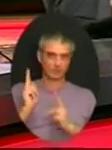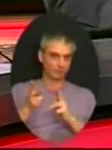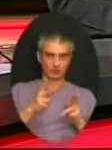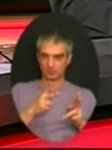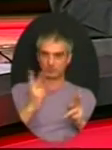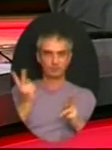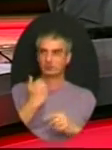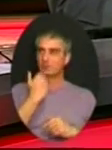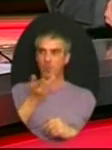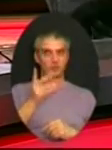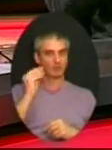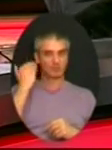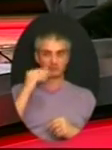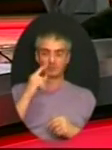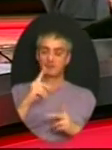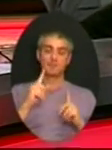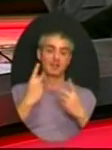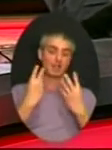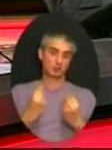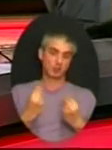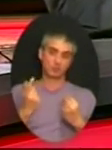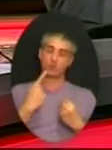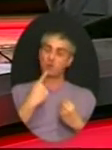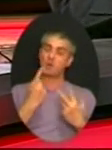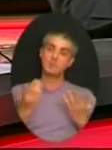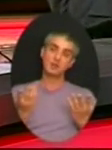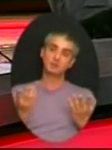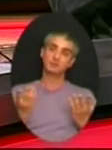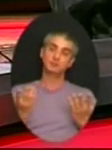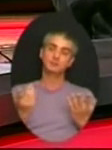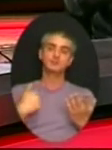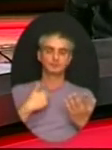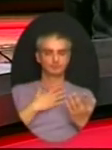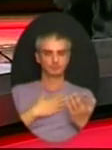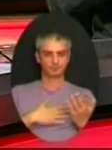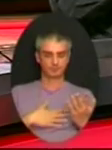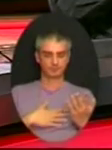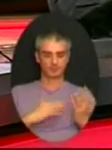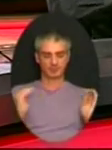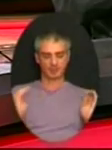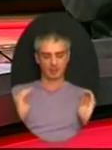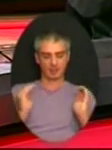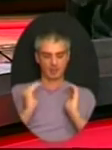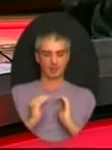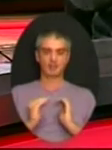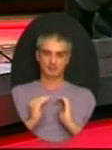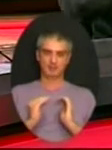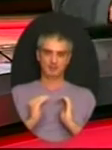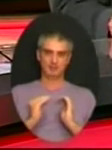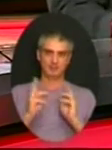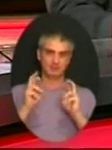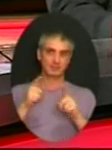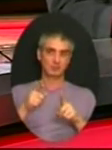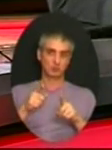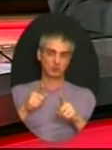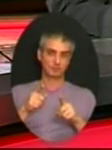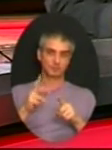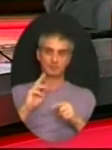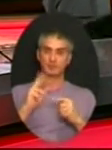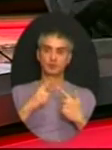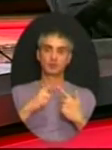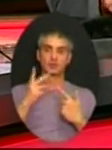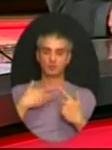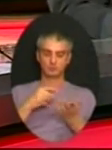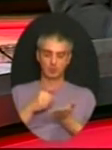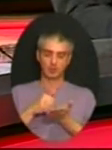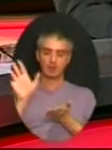ושתיהן רעות ללבני. המקרה הטוב יחסית זה שהוא בעצם אומר, אני רוצה להקטין את המחיר שלה על ידי הציטוטים האלו. המקרה היותר גרוע,